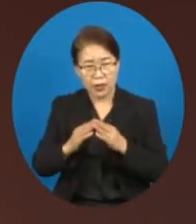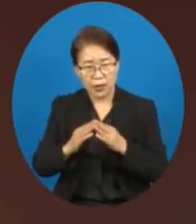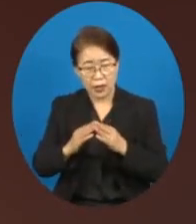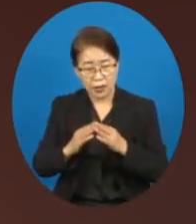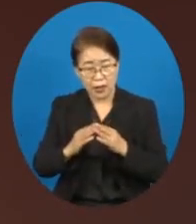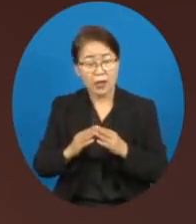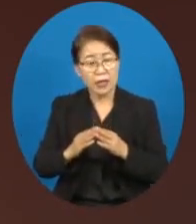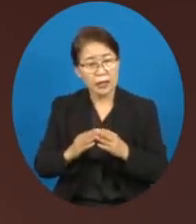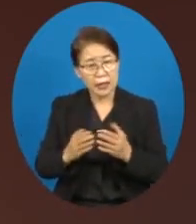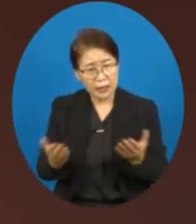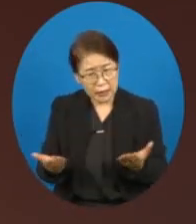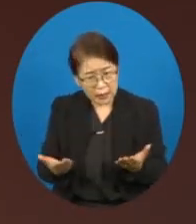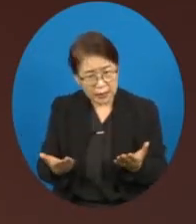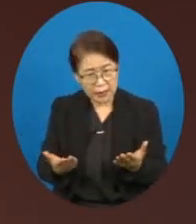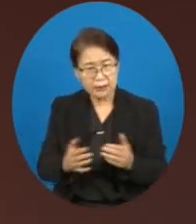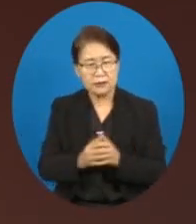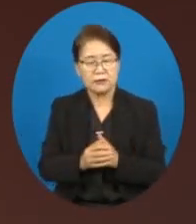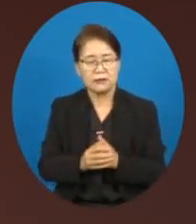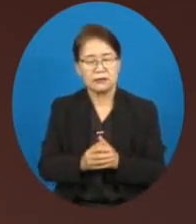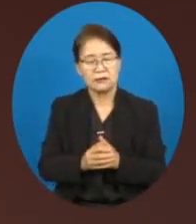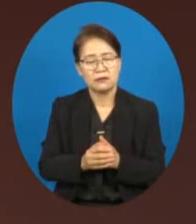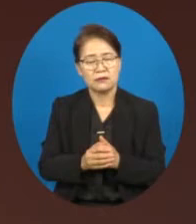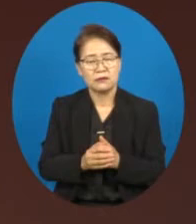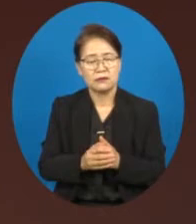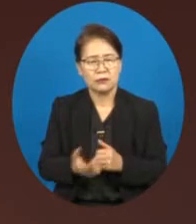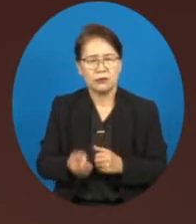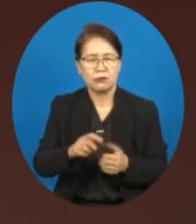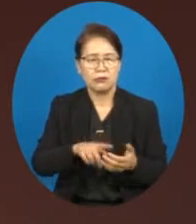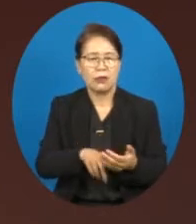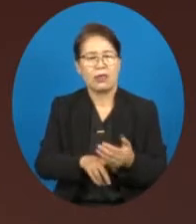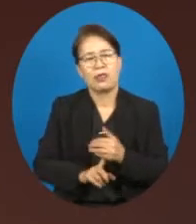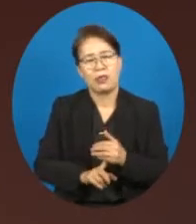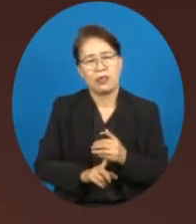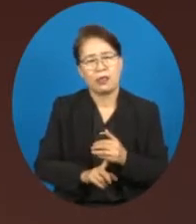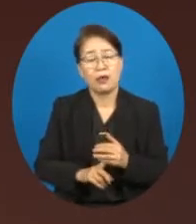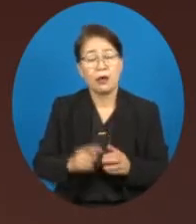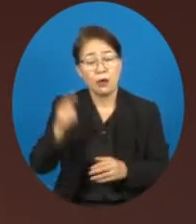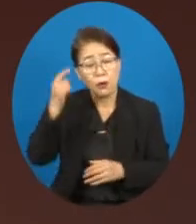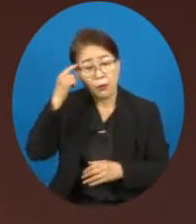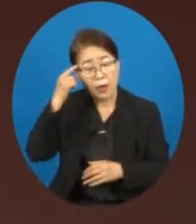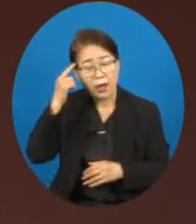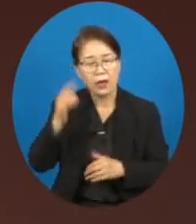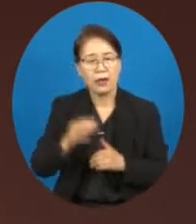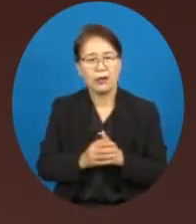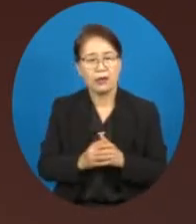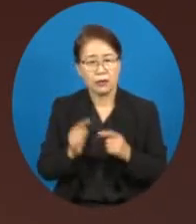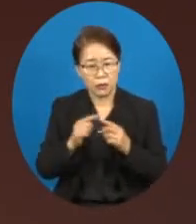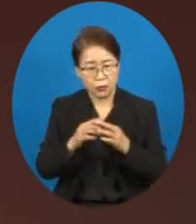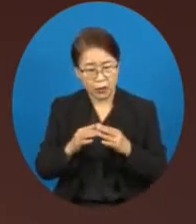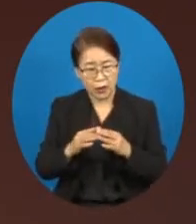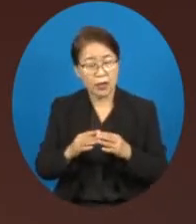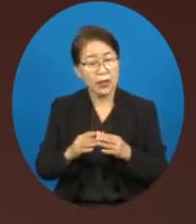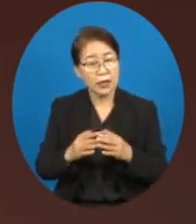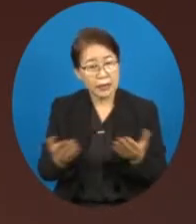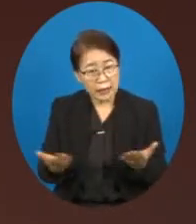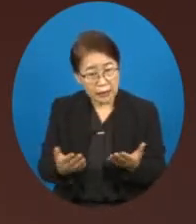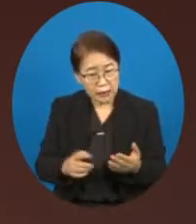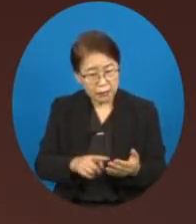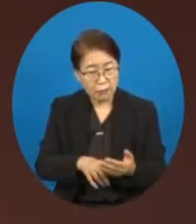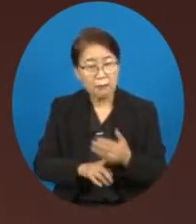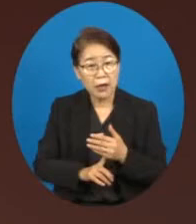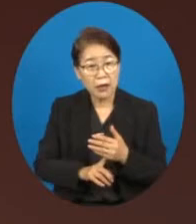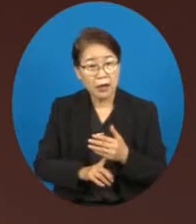얼마 되지 않아서 중단되고 말았어요. 자, 왜 성전 공사가 중단되는지는 우리가 여러 차례 나눴잖아요,